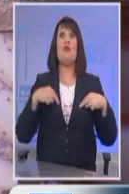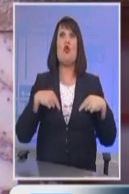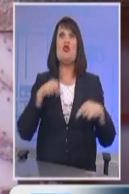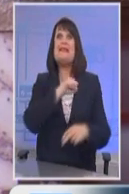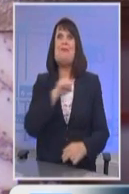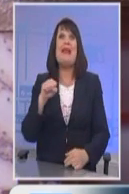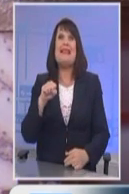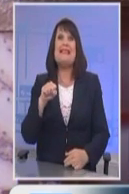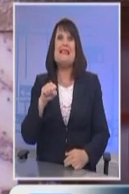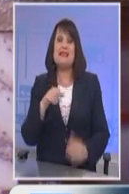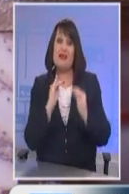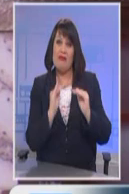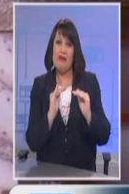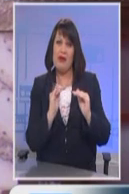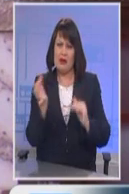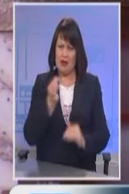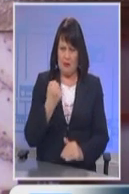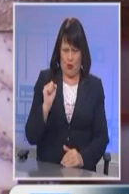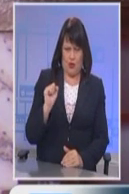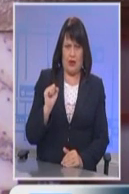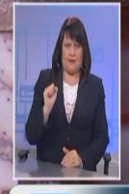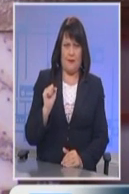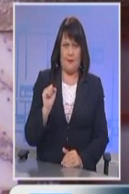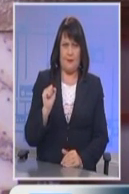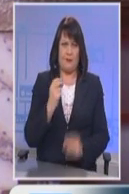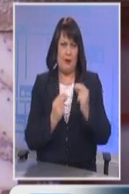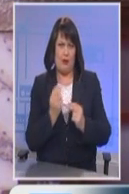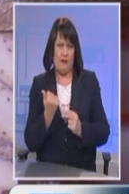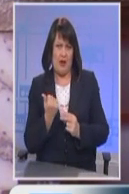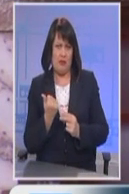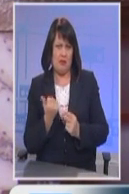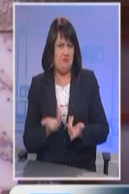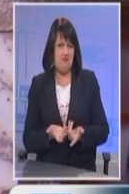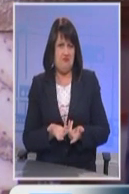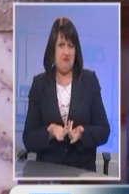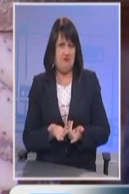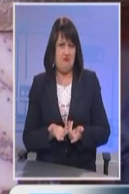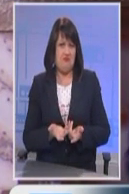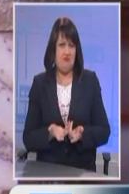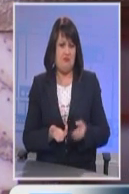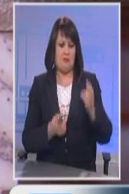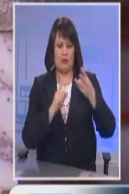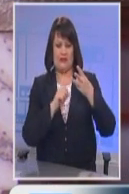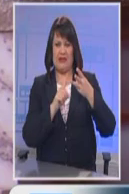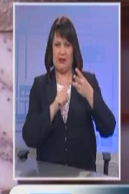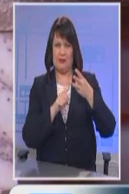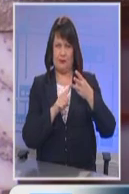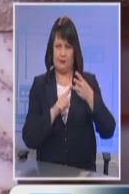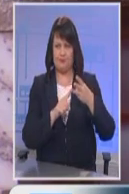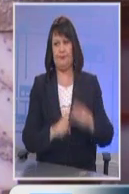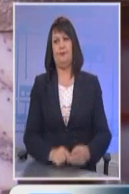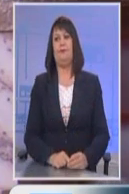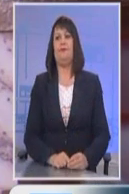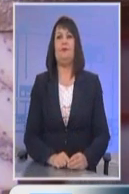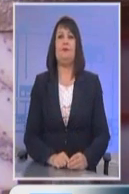Πρίτζης. Εξέφρασε καμία διαφωνία? Υπήρχε κανένα πρόβλημα που δεν ακούσαμε? Τρίτη παρατήρηση. Πάμε τώρα